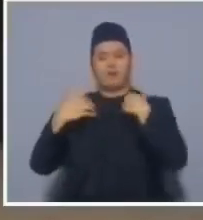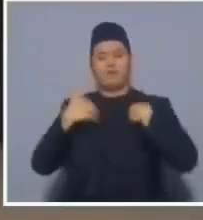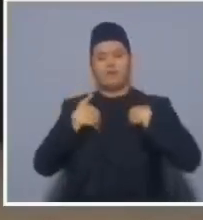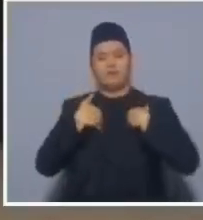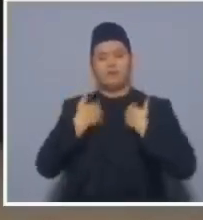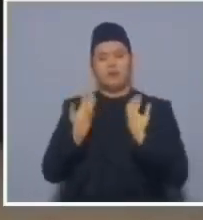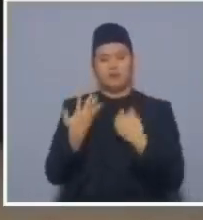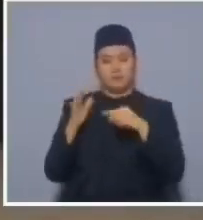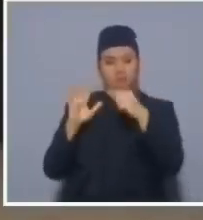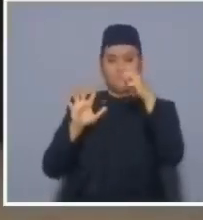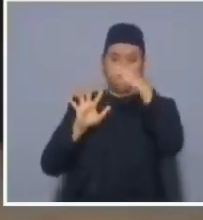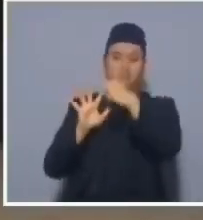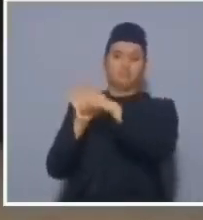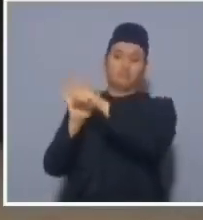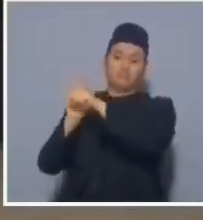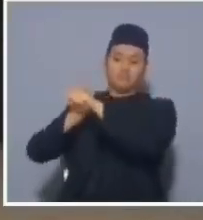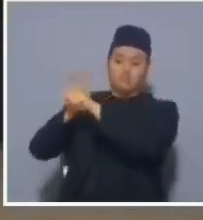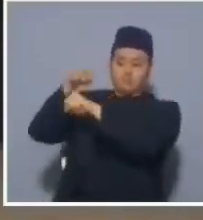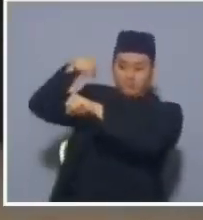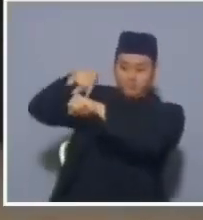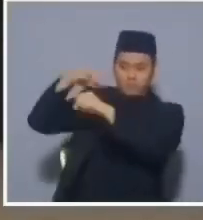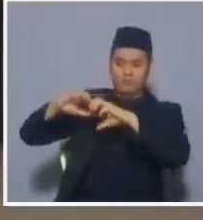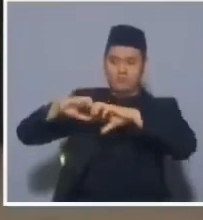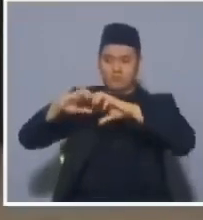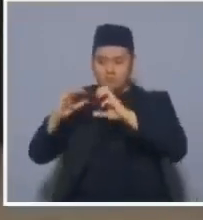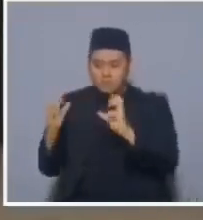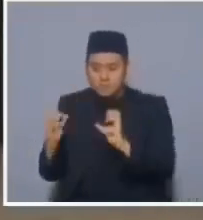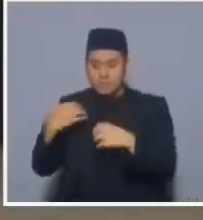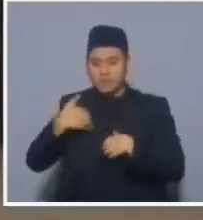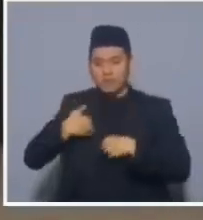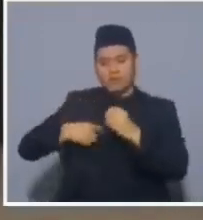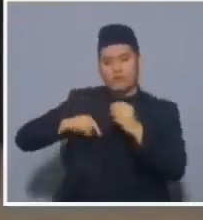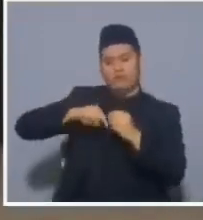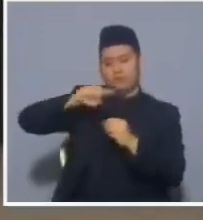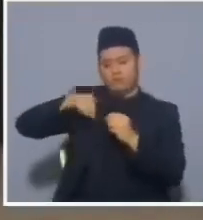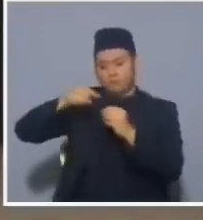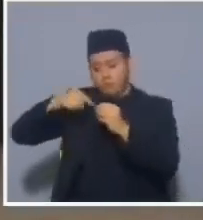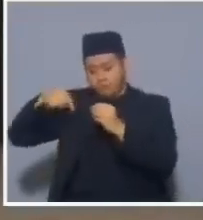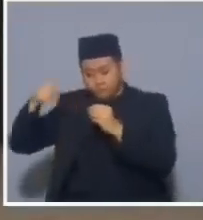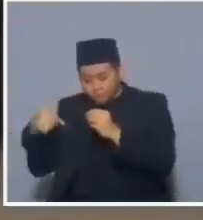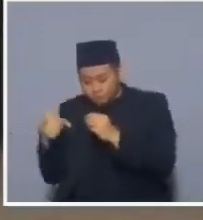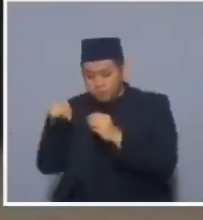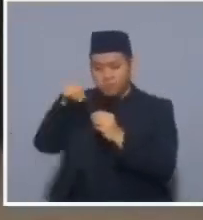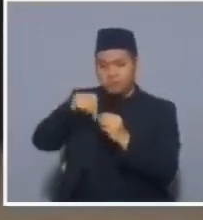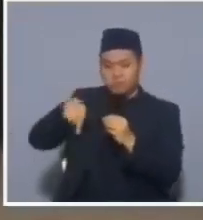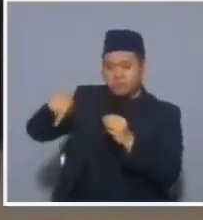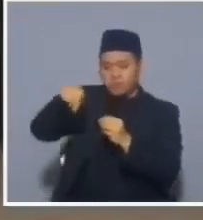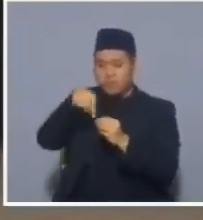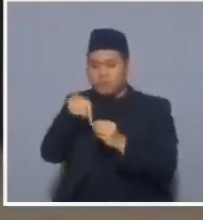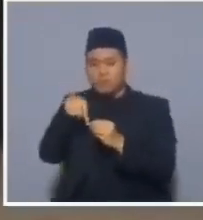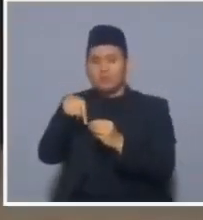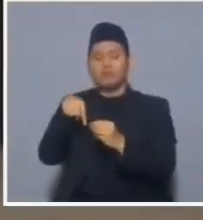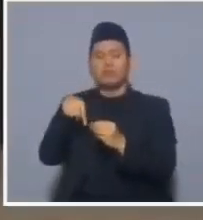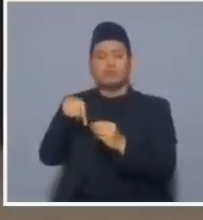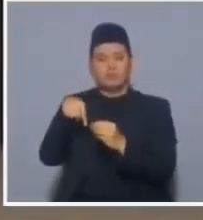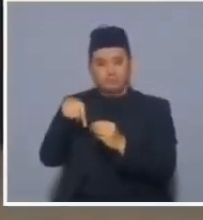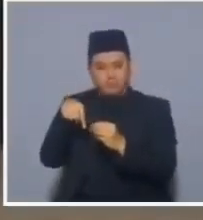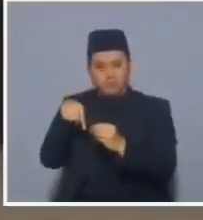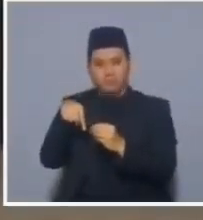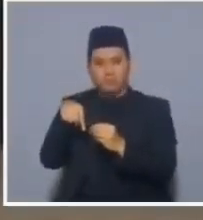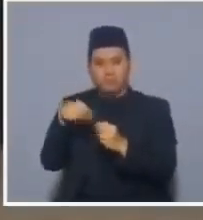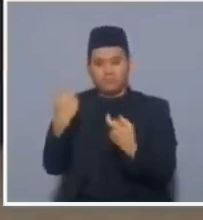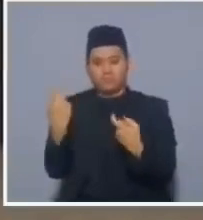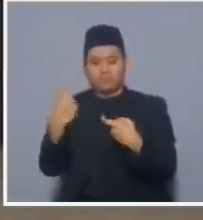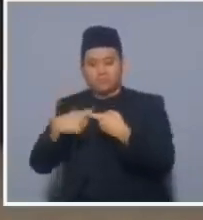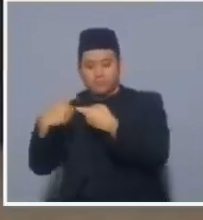dalam virus itu sendiri. Okay. Jadi teknologi vaksin sekarang telah begitu canggih, di mana para penyelidik di dunia ini